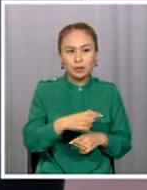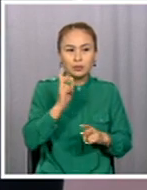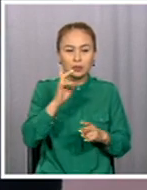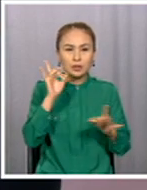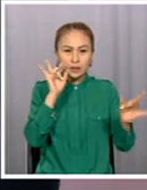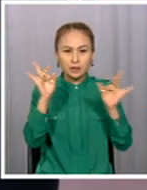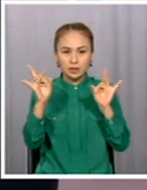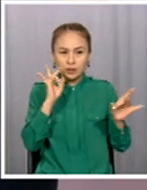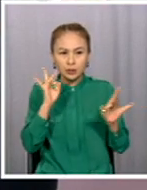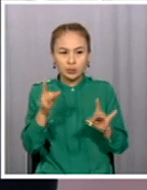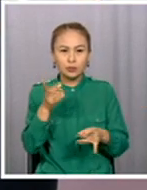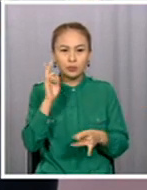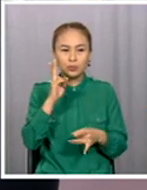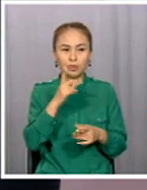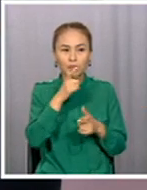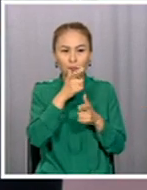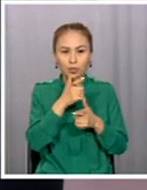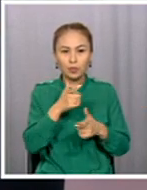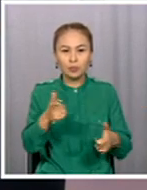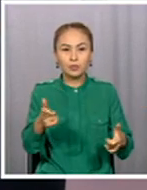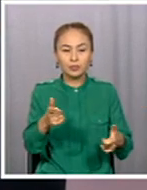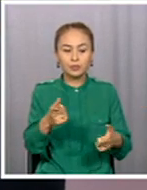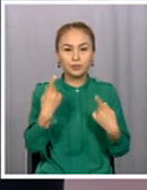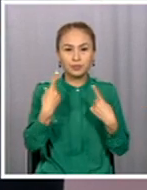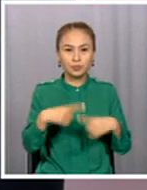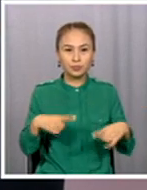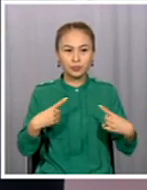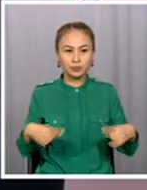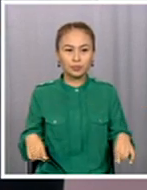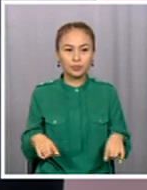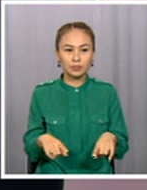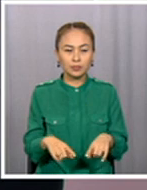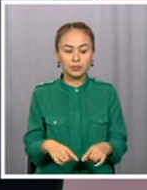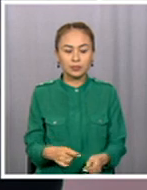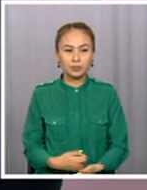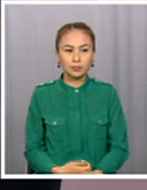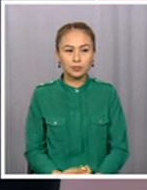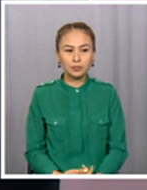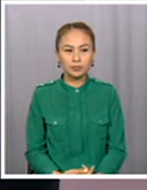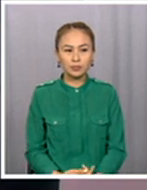ырылдайды, мөңірейді, ал енді бірі ысқырады.